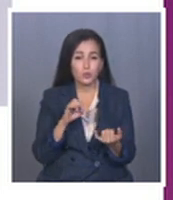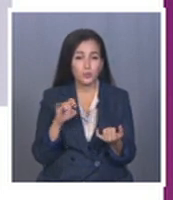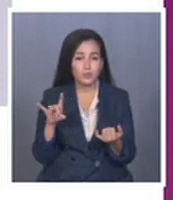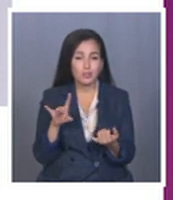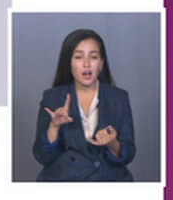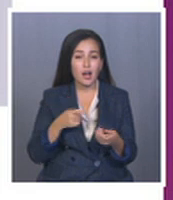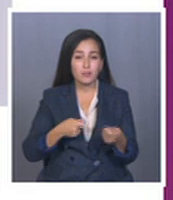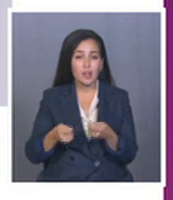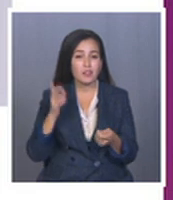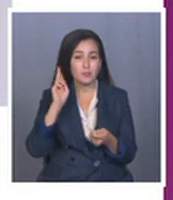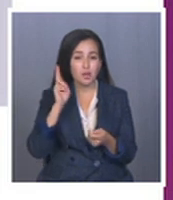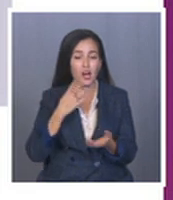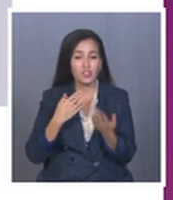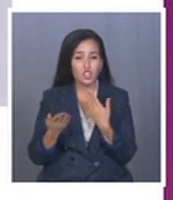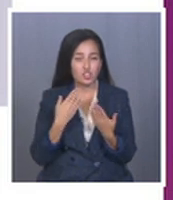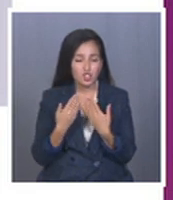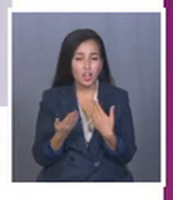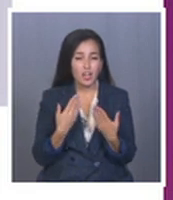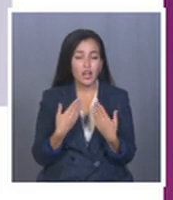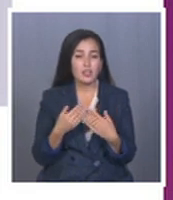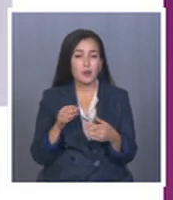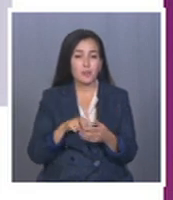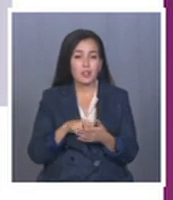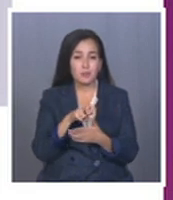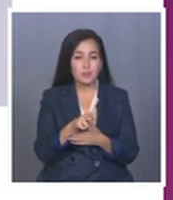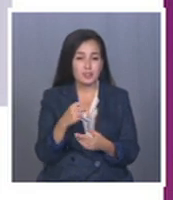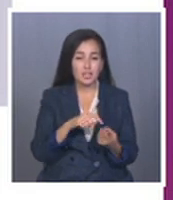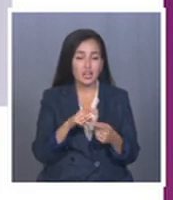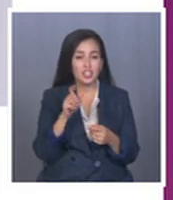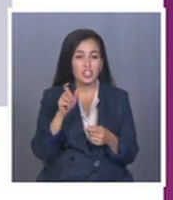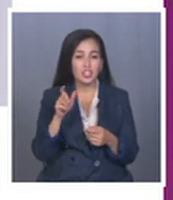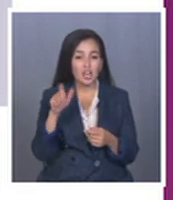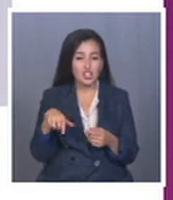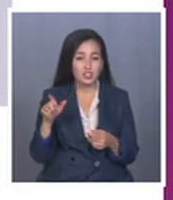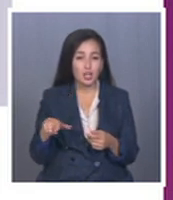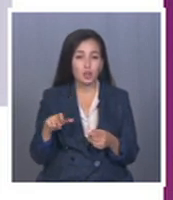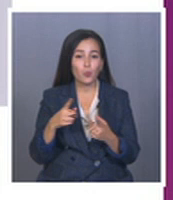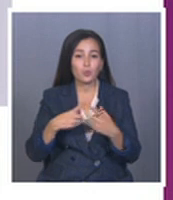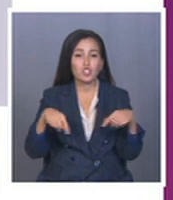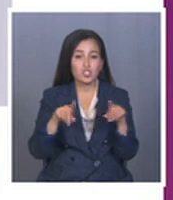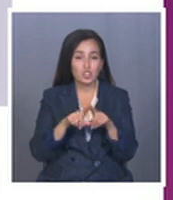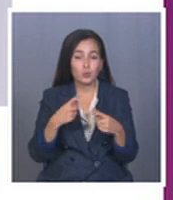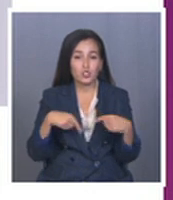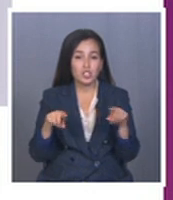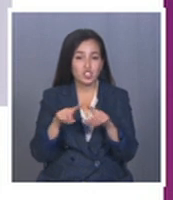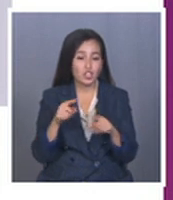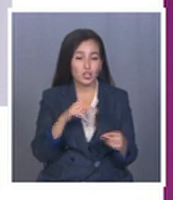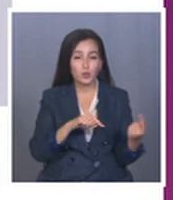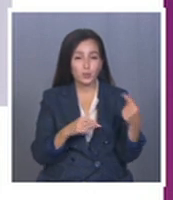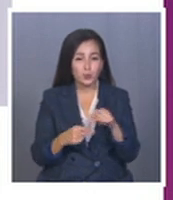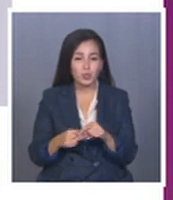административных, дипломатических отношений, переписка граждан с учреждениями, а также учреждений друг с другом для